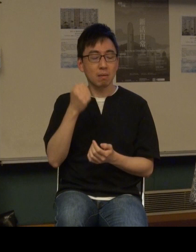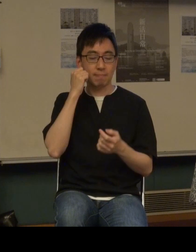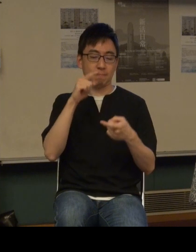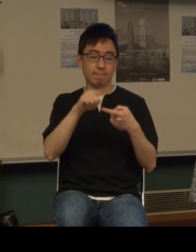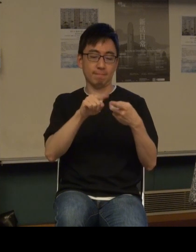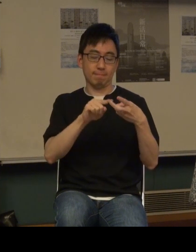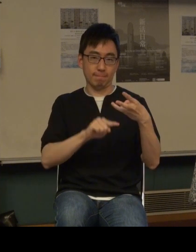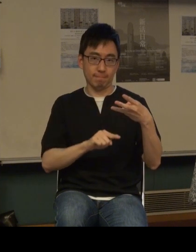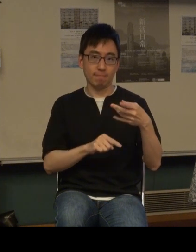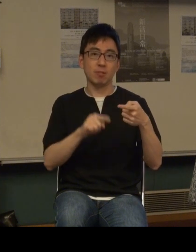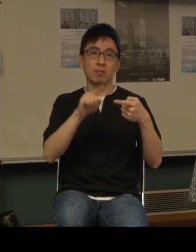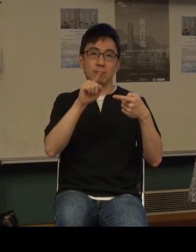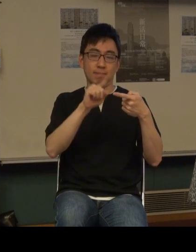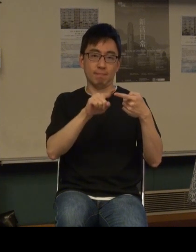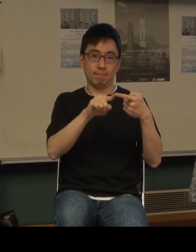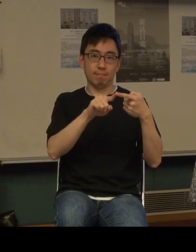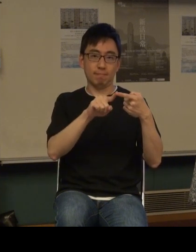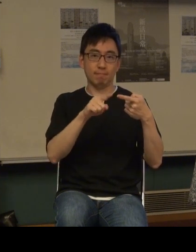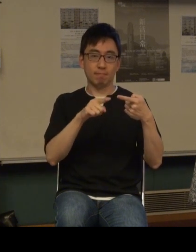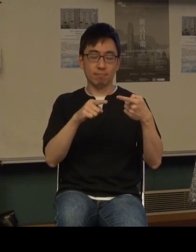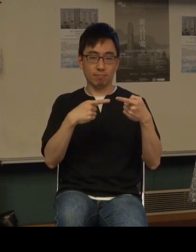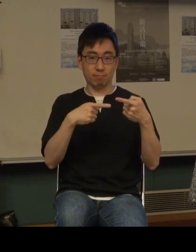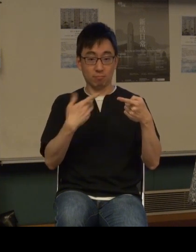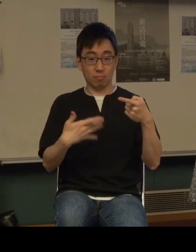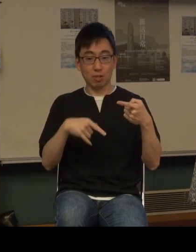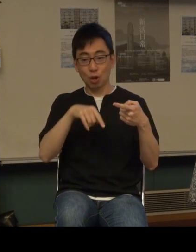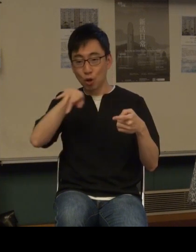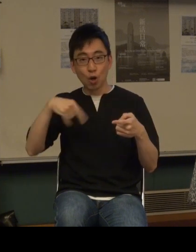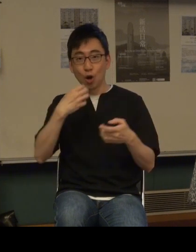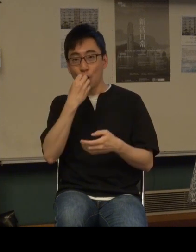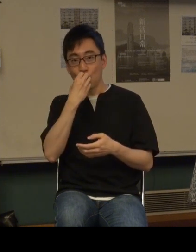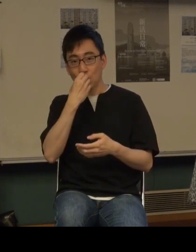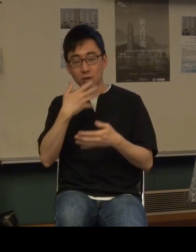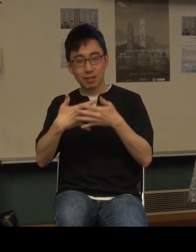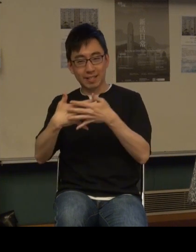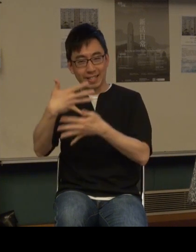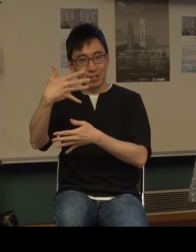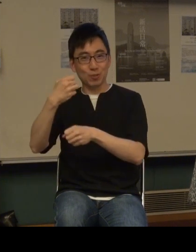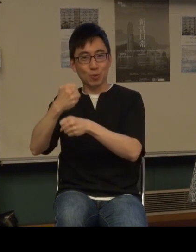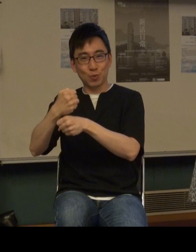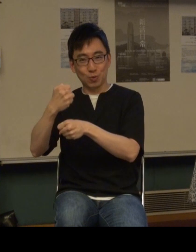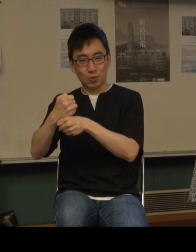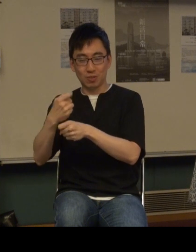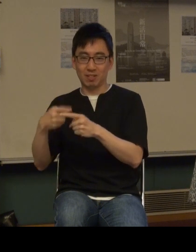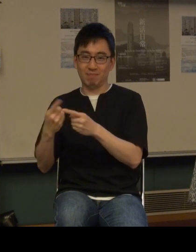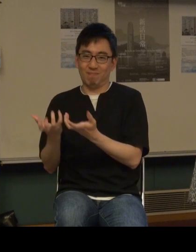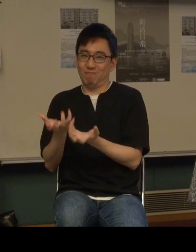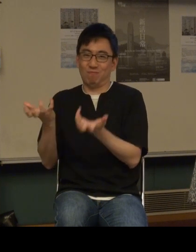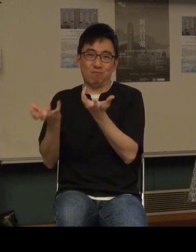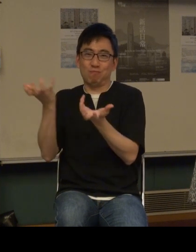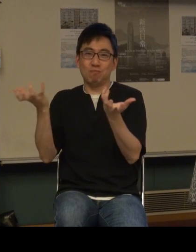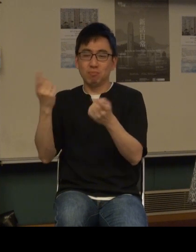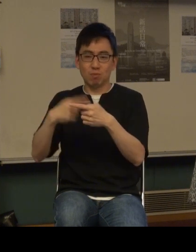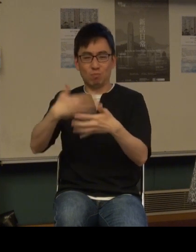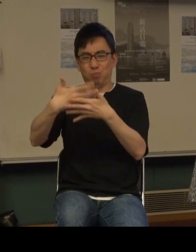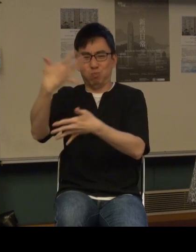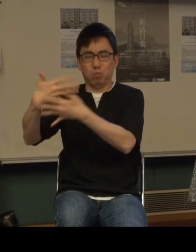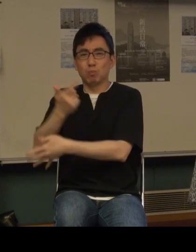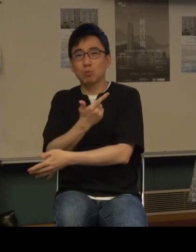嘅。第一咧就係我哋即係香港其實建築業係一個好蓬勃嘅一個行業嚟嘅，我哋起咗好多